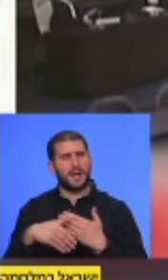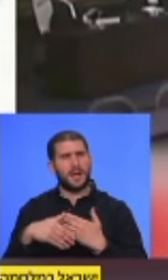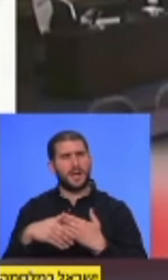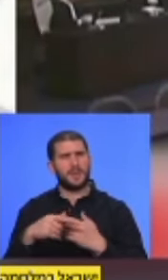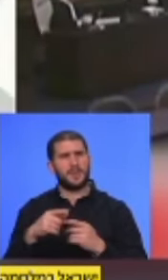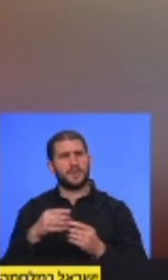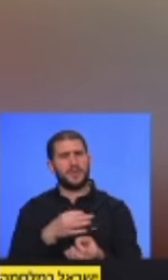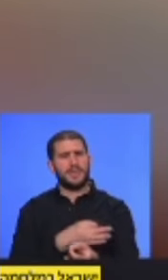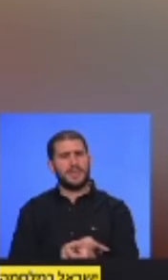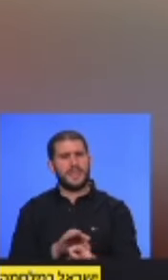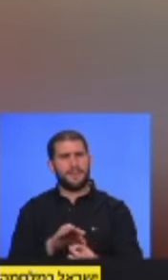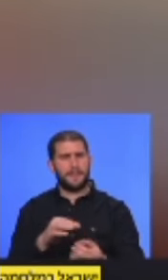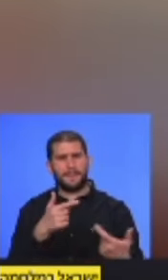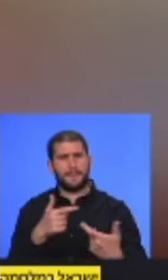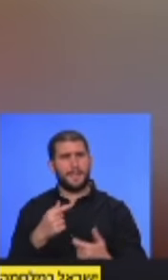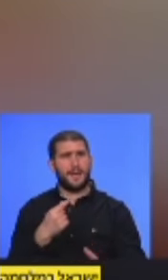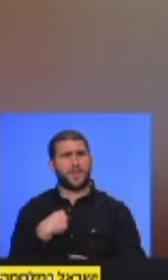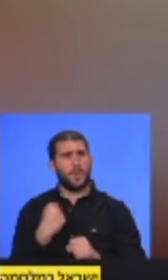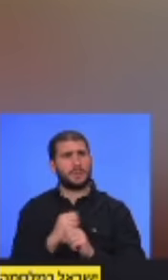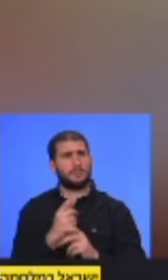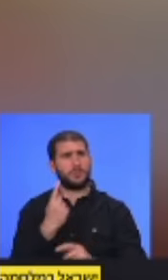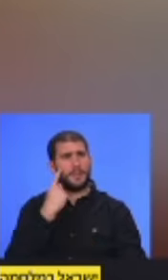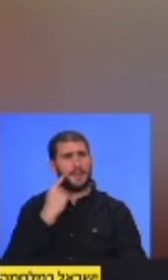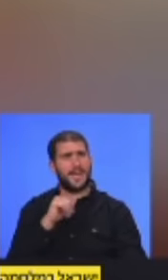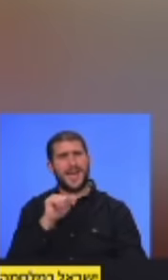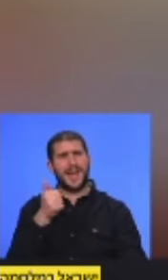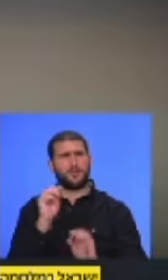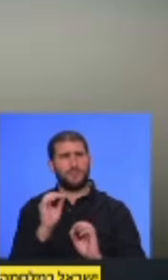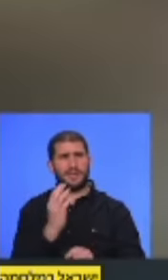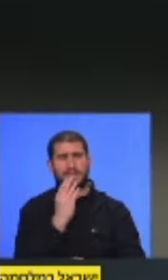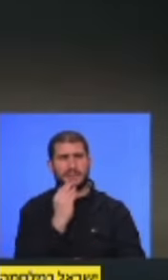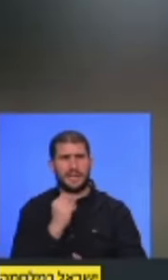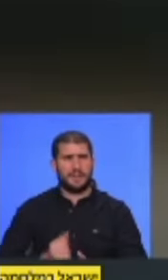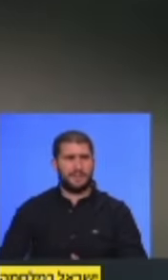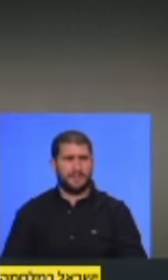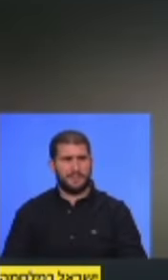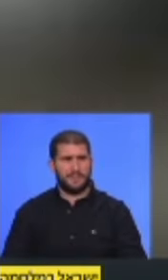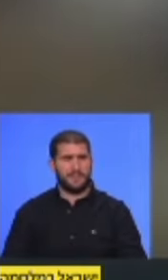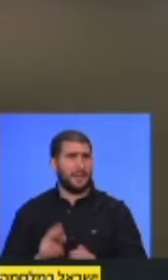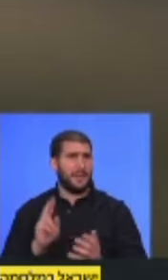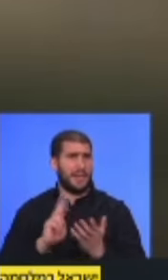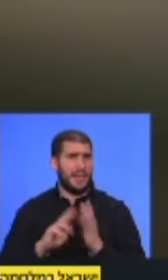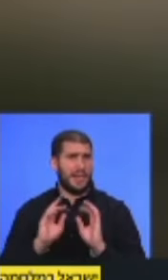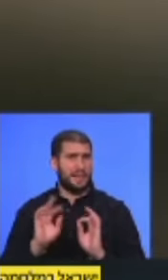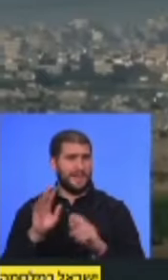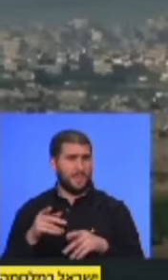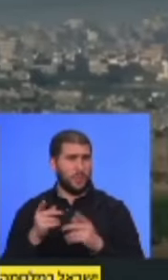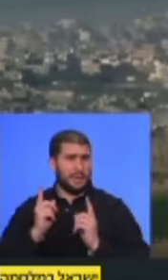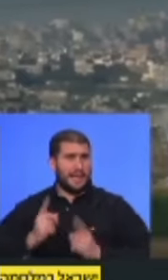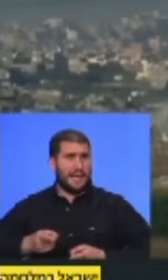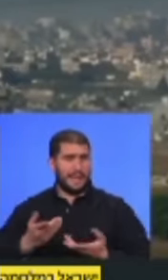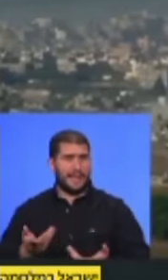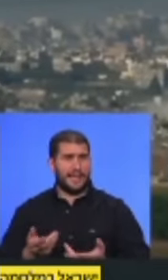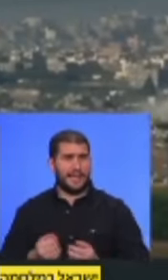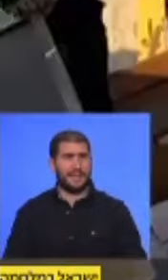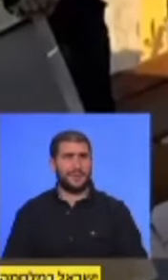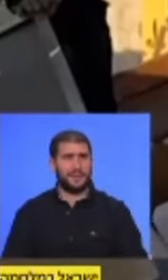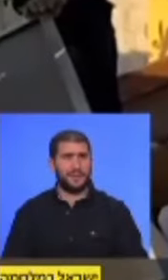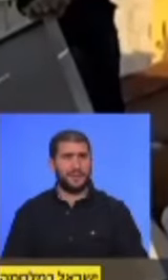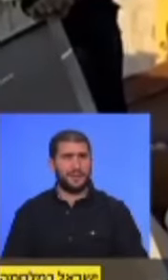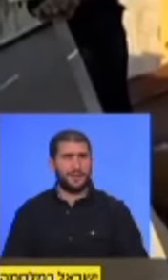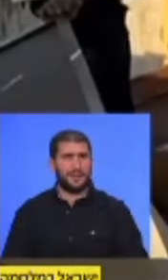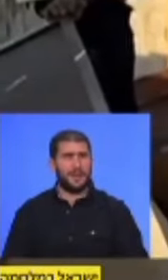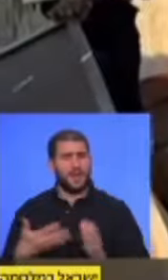שפיכות הדמים. I'm doing what I see that is the best for Israel. It is legitimate, not to say necessary,